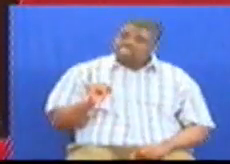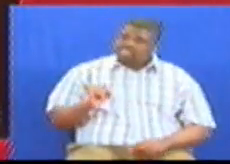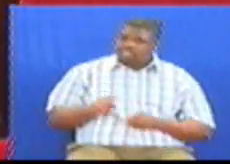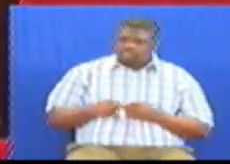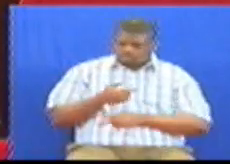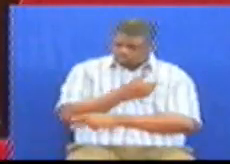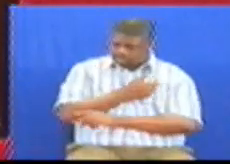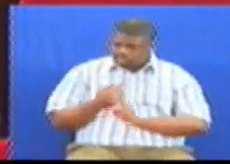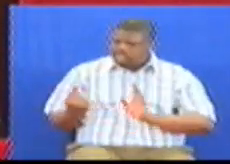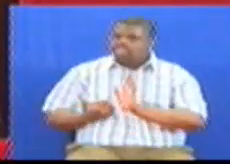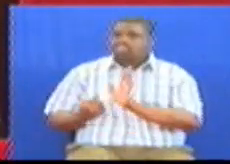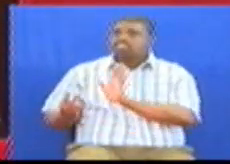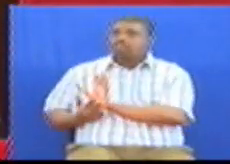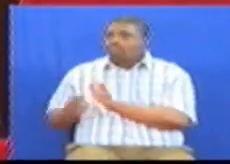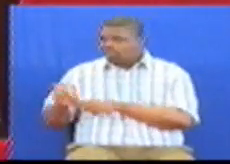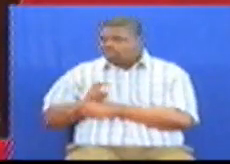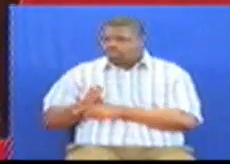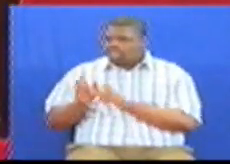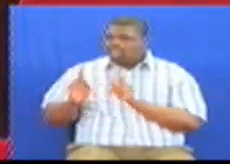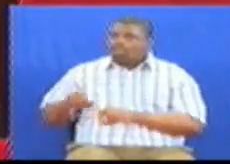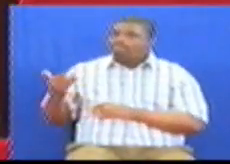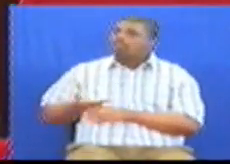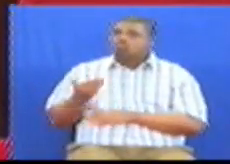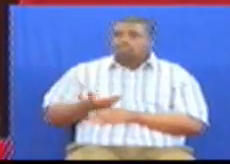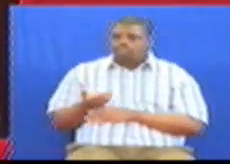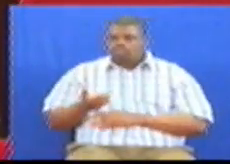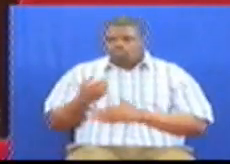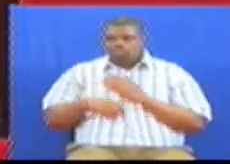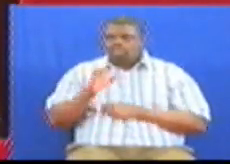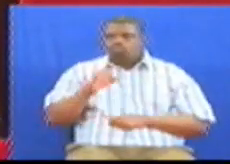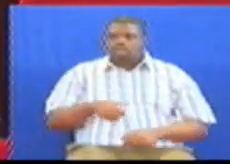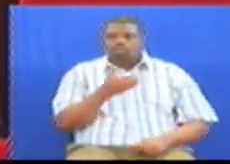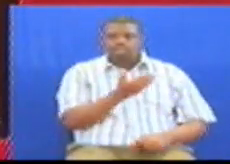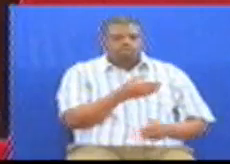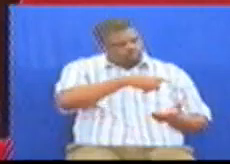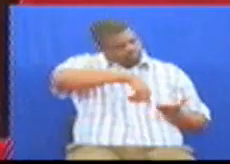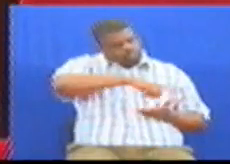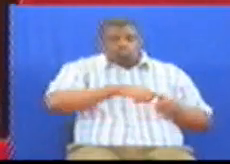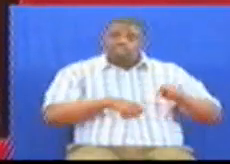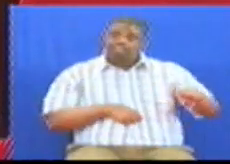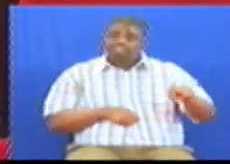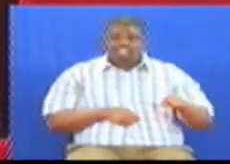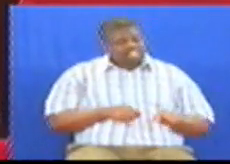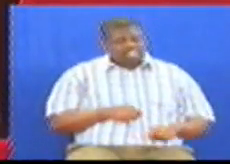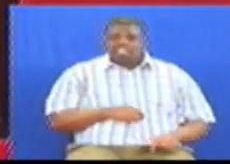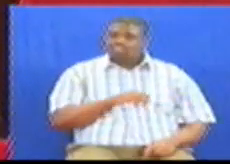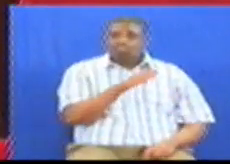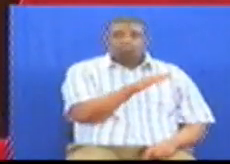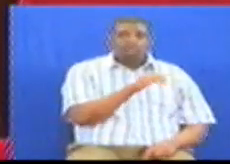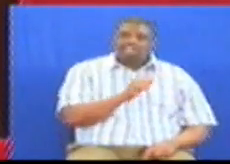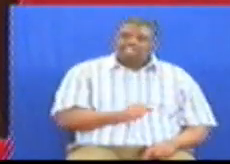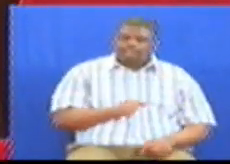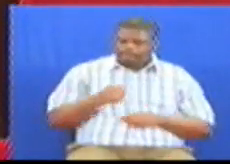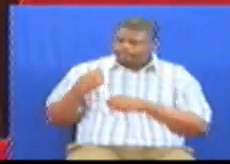hospitali 67, tungesimamia kama mazoea, tungeingia mwaka wa 5 huu vituo hivi bado tunaita ni